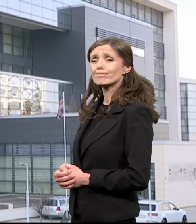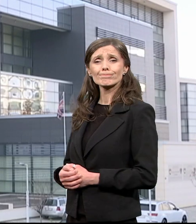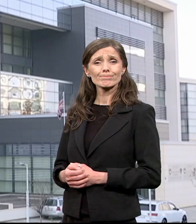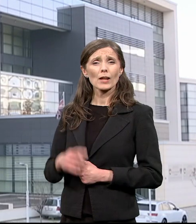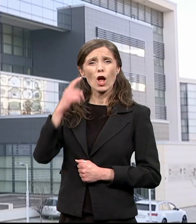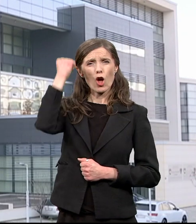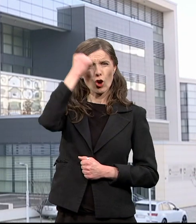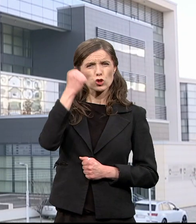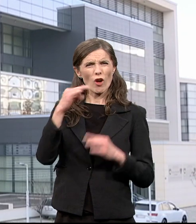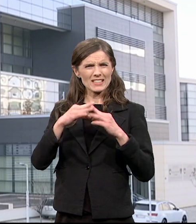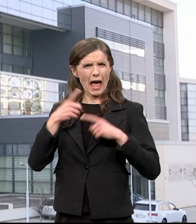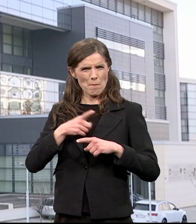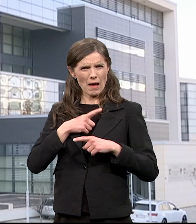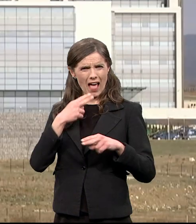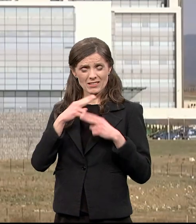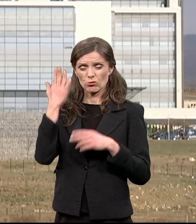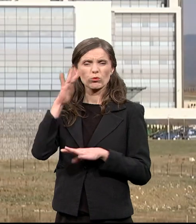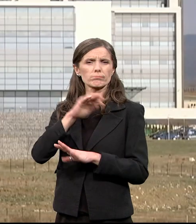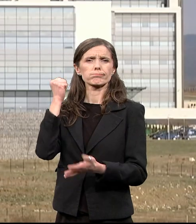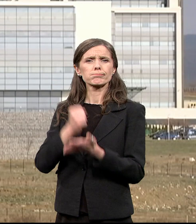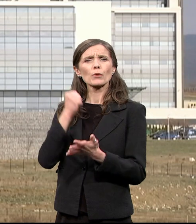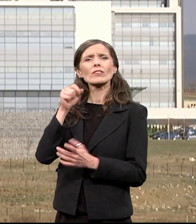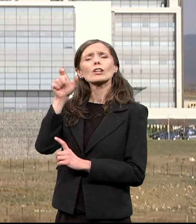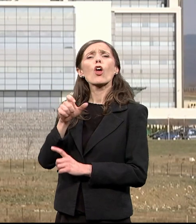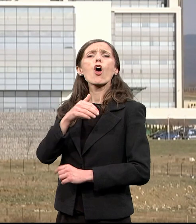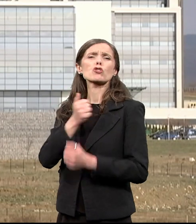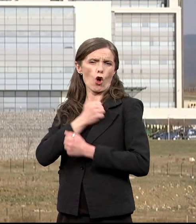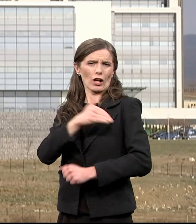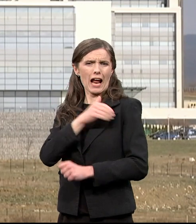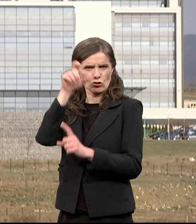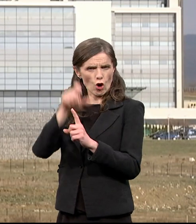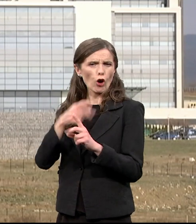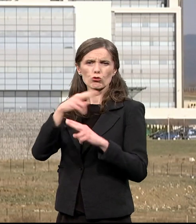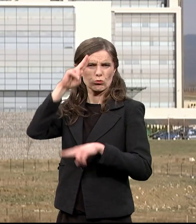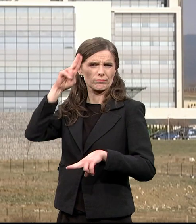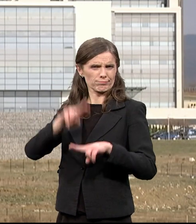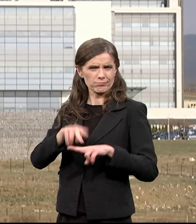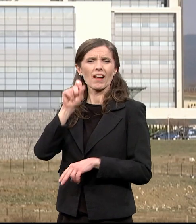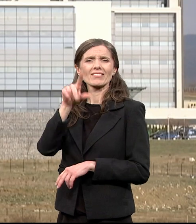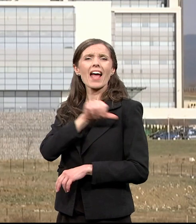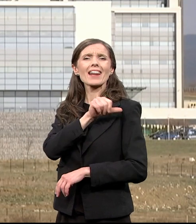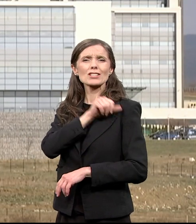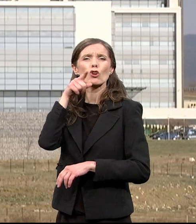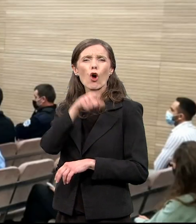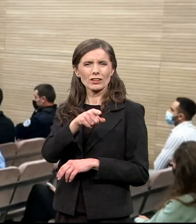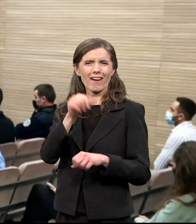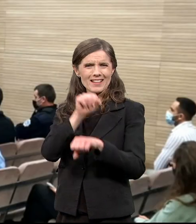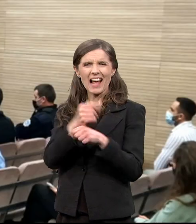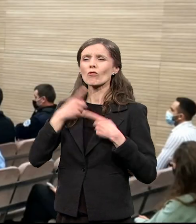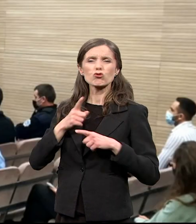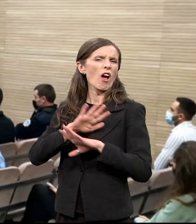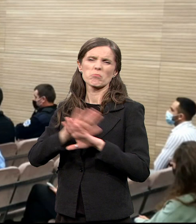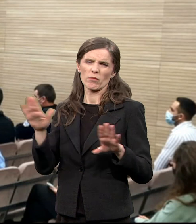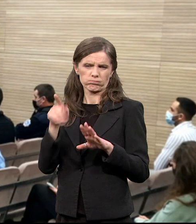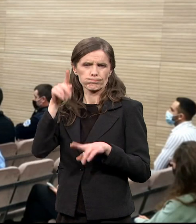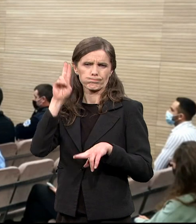Kosovski apelacioni sud nedavno je potvrdio presudu kojom je Zoran Đokić osuđen na 12 godina zatvora zbog, kako navode, učešća